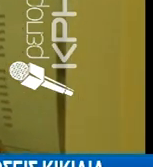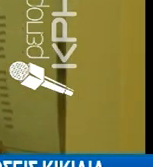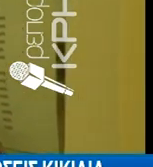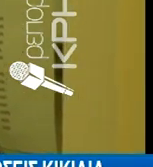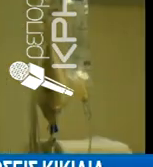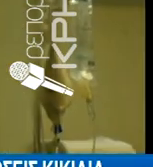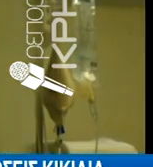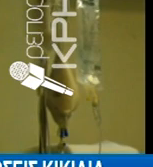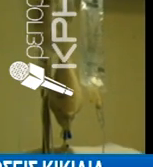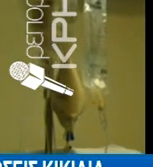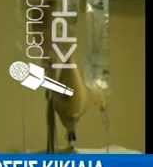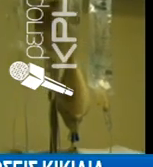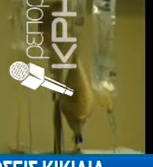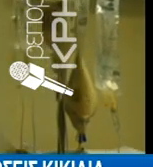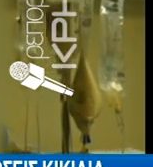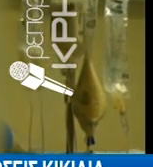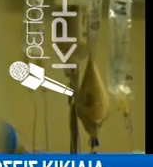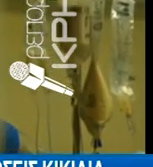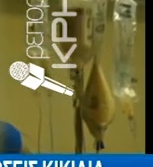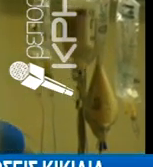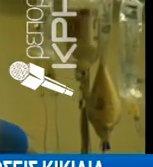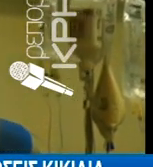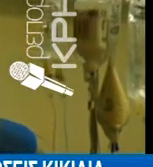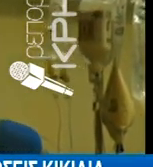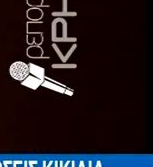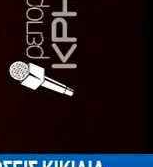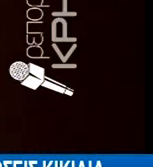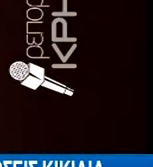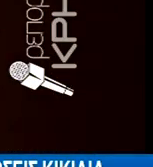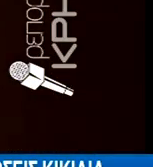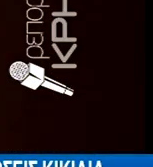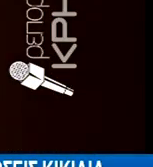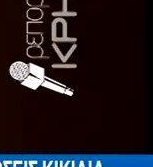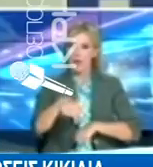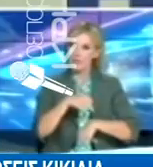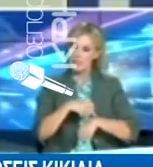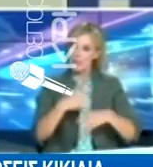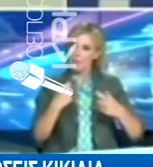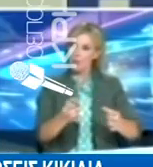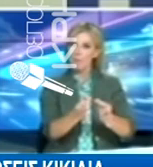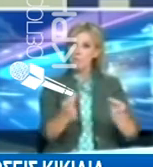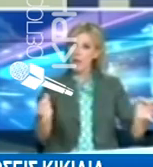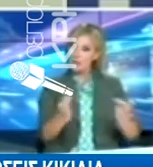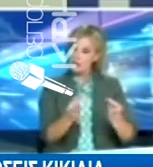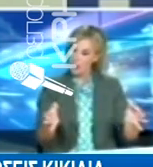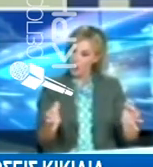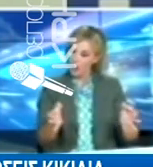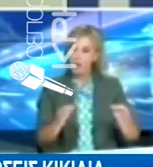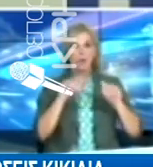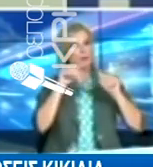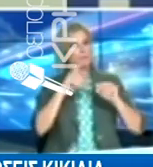στόχο να σταματήσουν τη μετάδοση του ιού και να θωρακιστεί το σύστημα υγείας. Μέτρα δημόσιας υγείας θα υπάρξουν και αυτό το